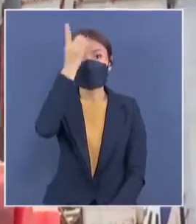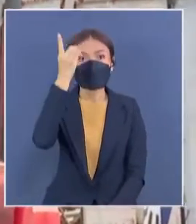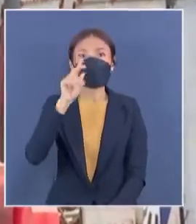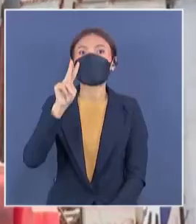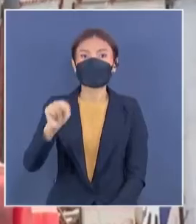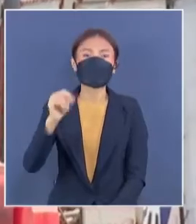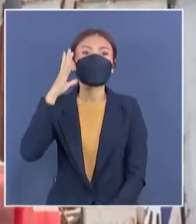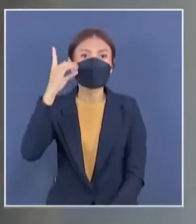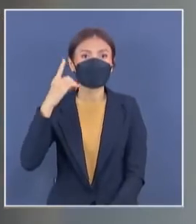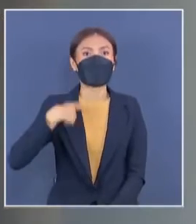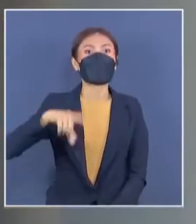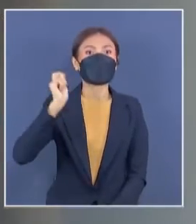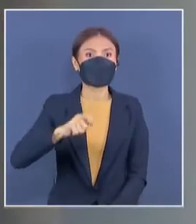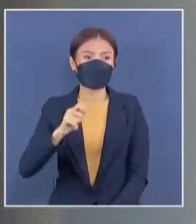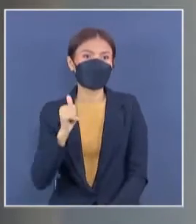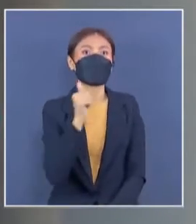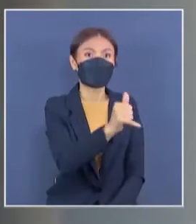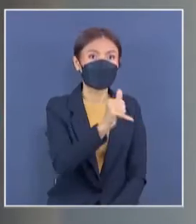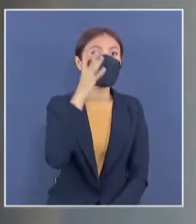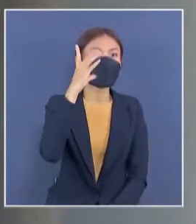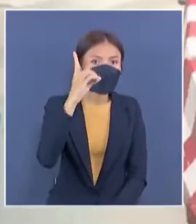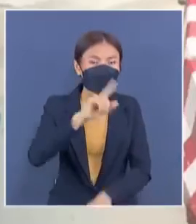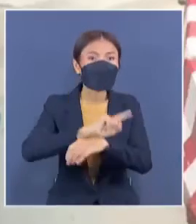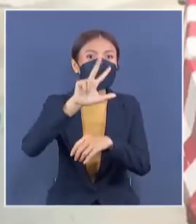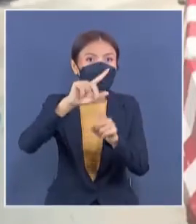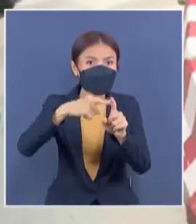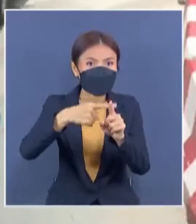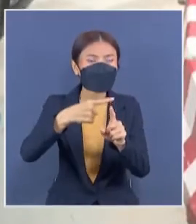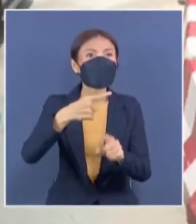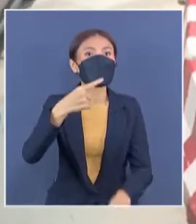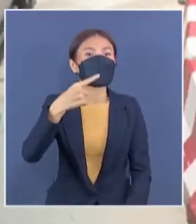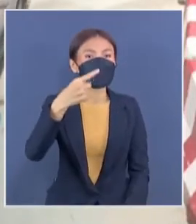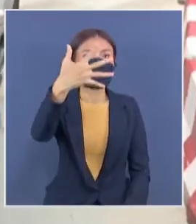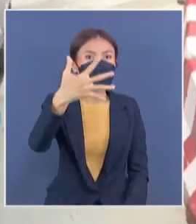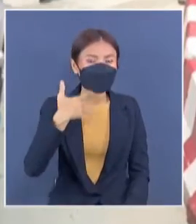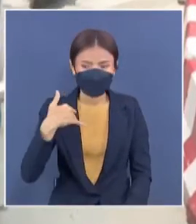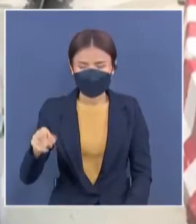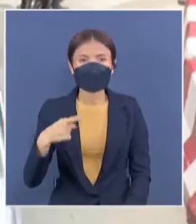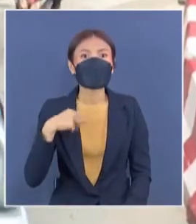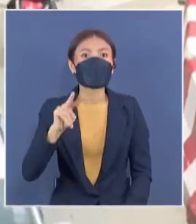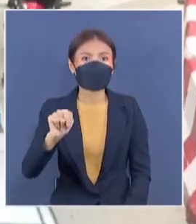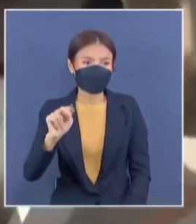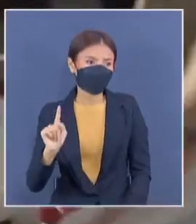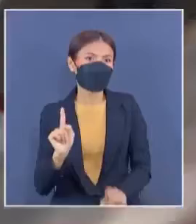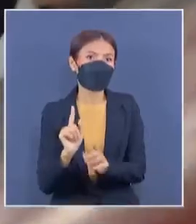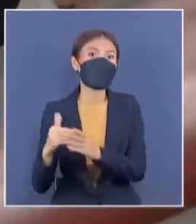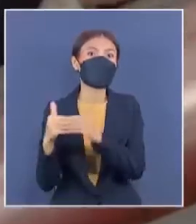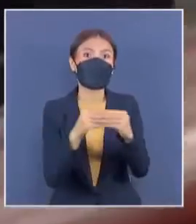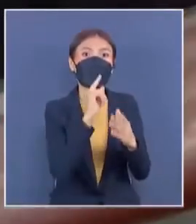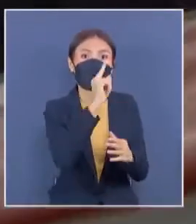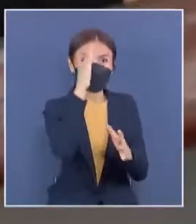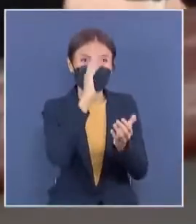เดี๋ยววันพรุ่งนี้แหละครับ3พฤษภาคมจะมีการนัดนำตัวไปส่งฟ้องนะครับส่วนกรณีการตรวจแอลกอฮอ